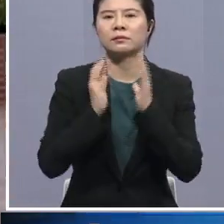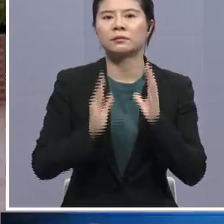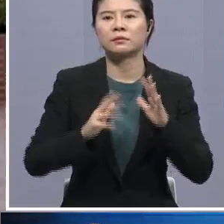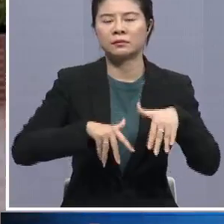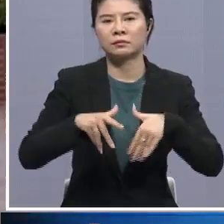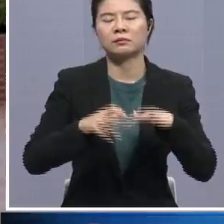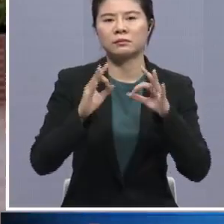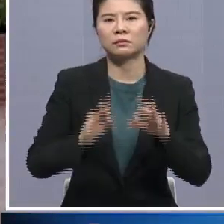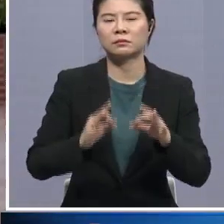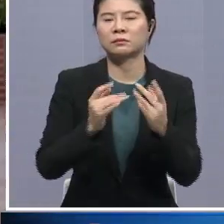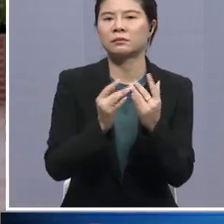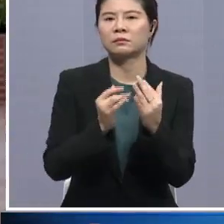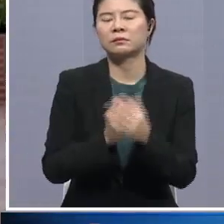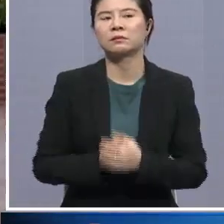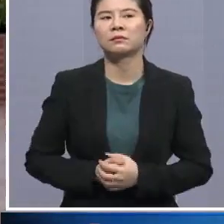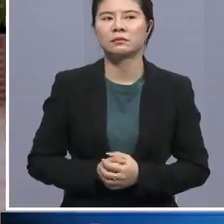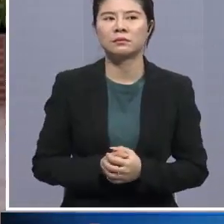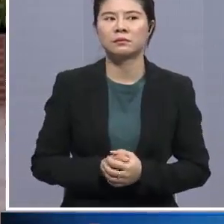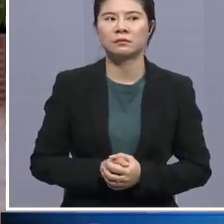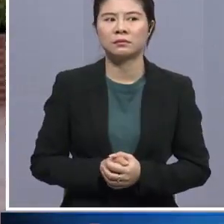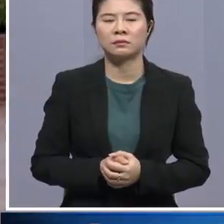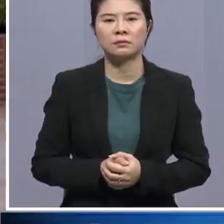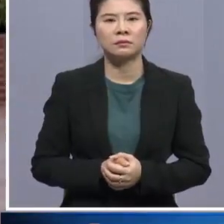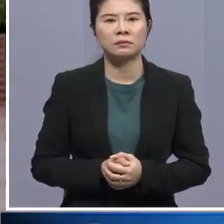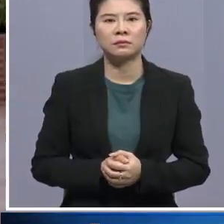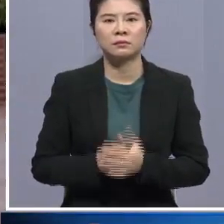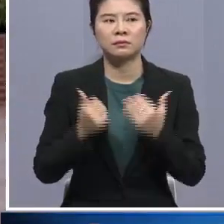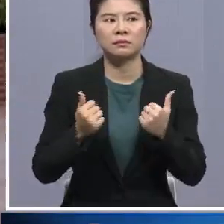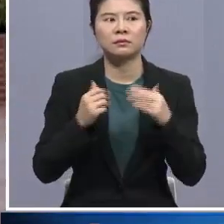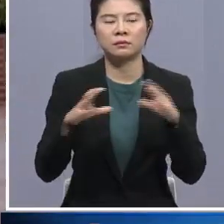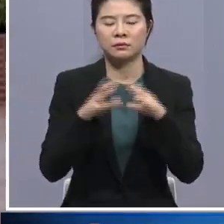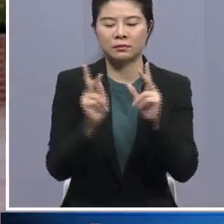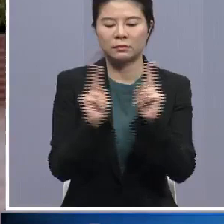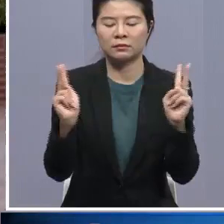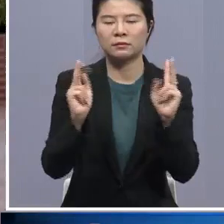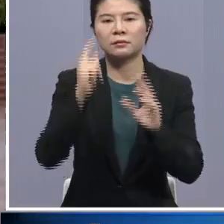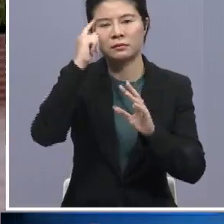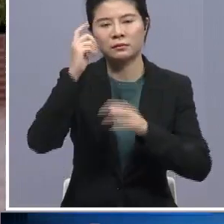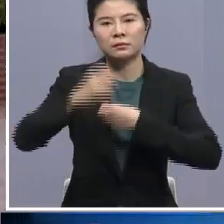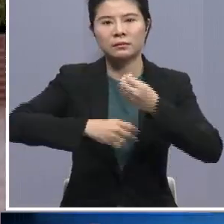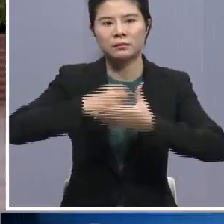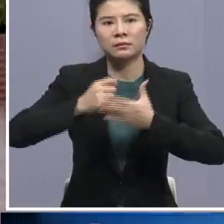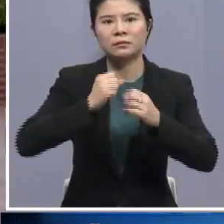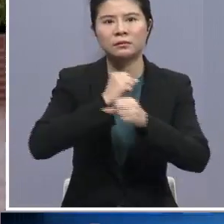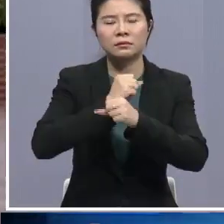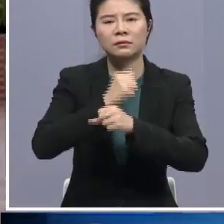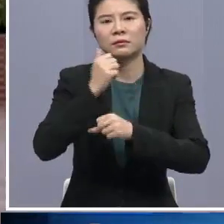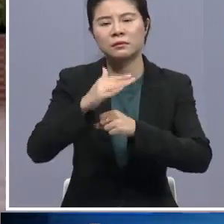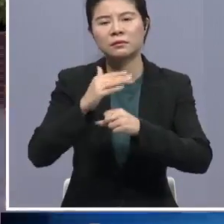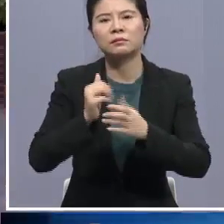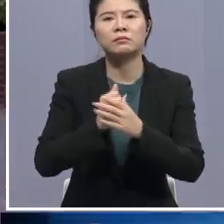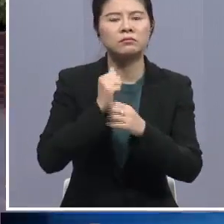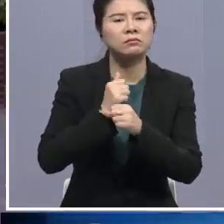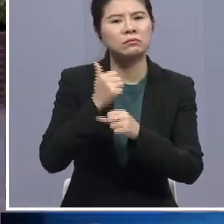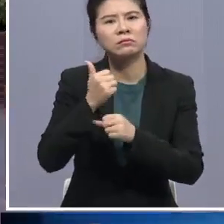องขณะเดียวกันครับประเด็นเรื่องของคณะกรรมการกฤษฎีกาที่มีรายงานความเห็นเพิ่มเติมเนี่ยจะมีมาหรือไม่อย่างไรเนื่องจากมีข่